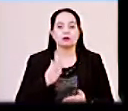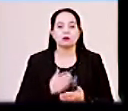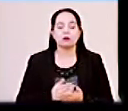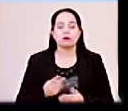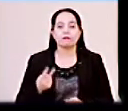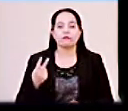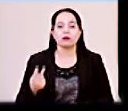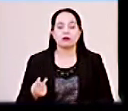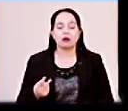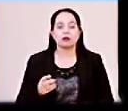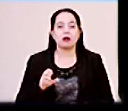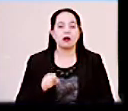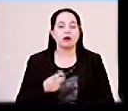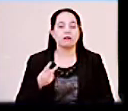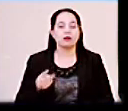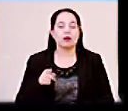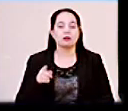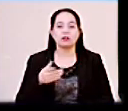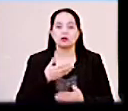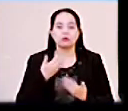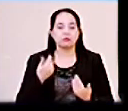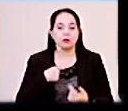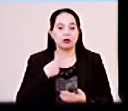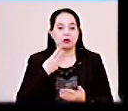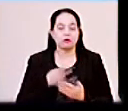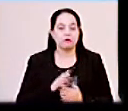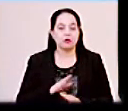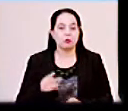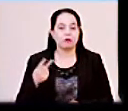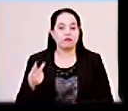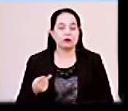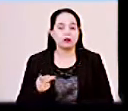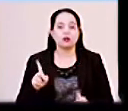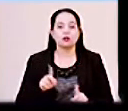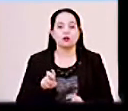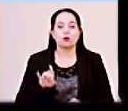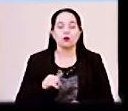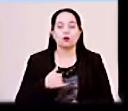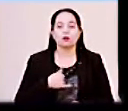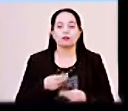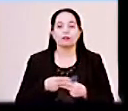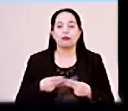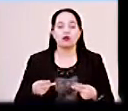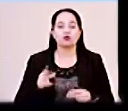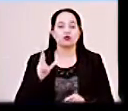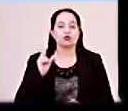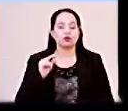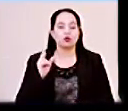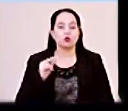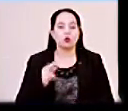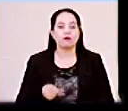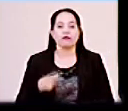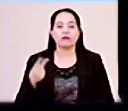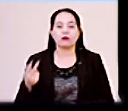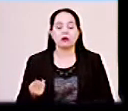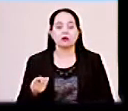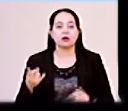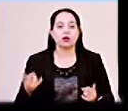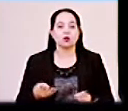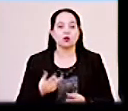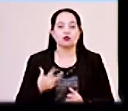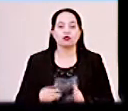есть квадрат, а квадрат, а здесь не видим квадрат. А чтобы у нас получилось число в квадрате,